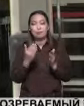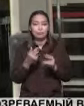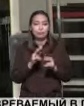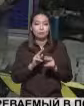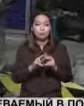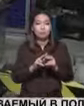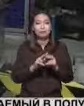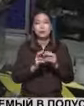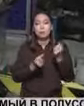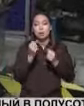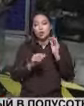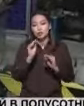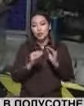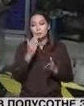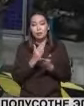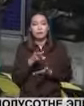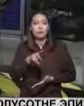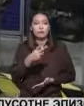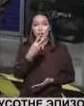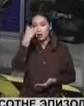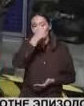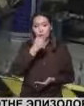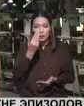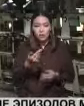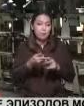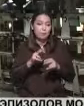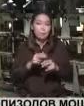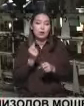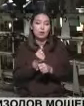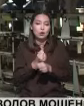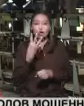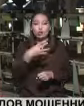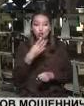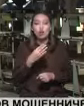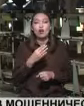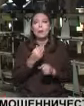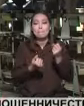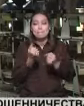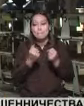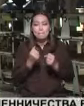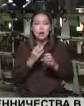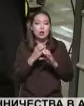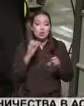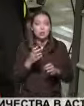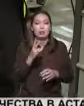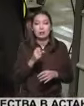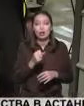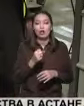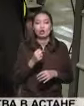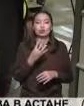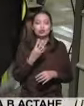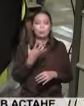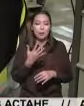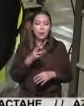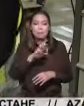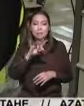тяжелого машиностроения. За 2023 год ими произведено 40 электровозов на сумму 104,5 миллиарда тенге. Любопытно,